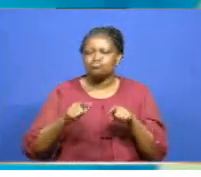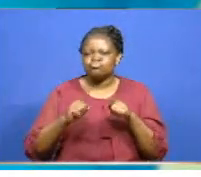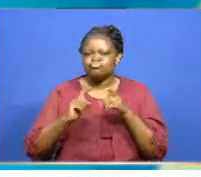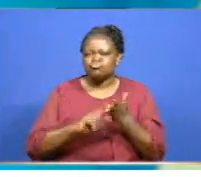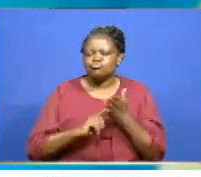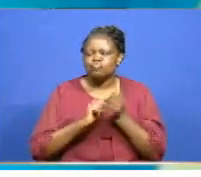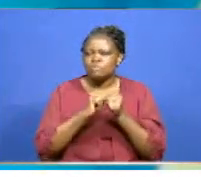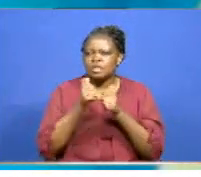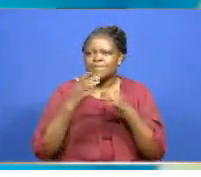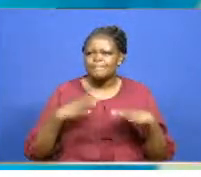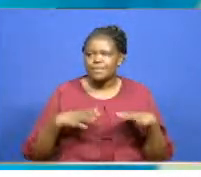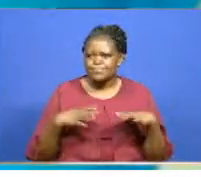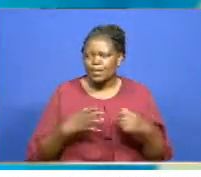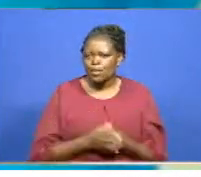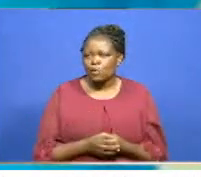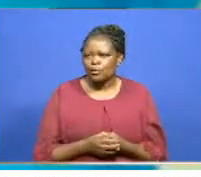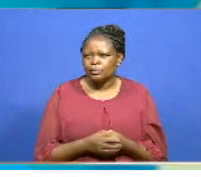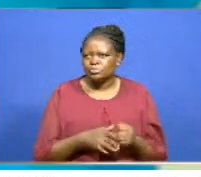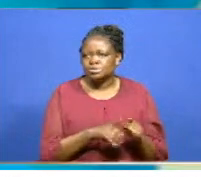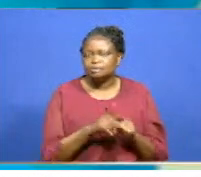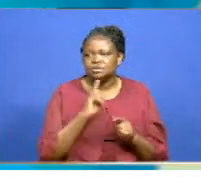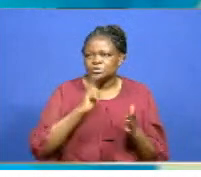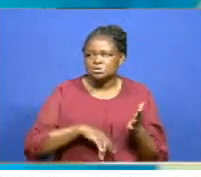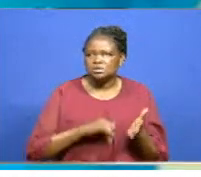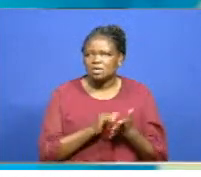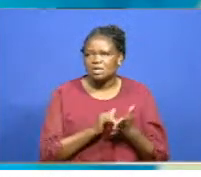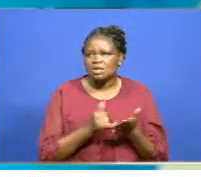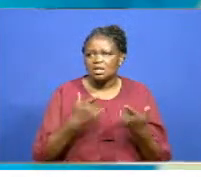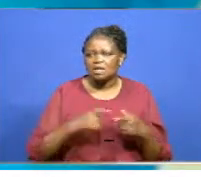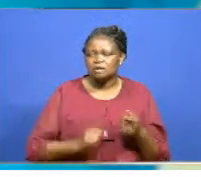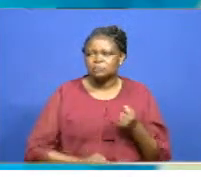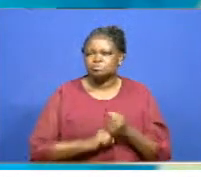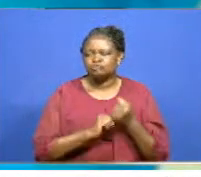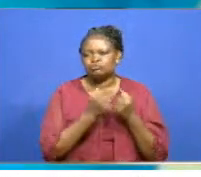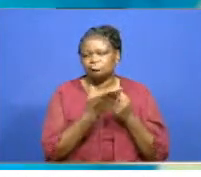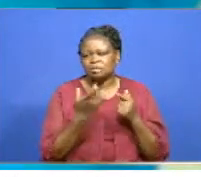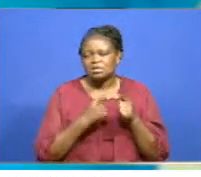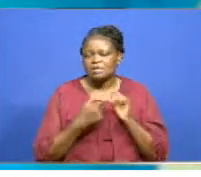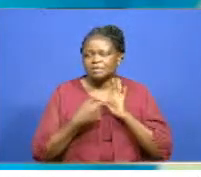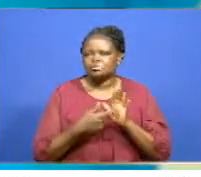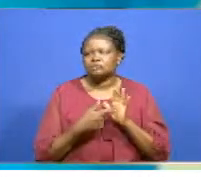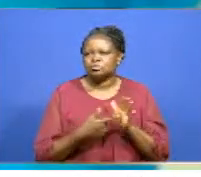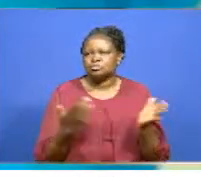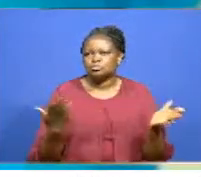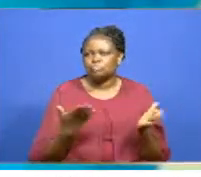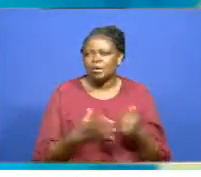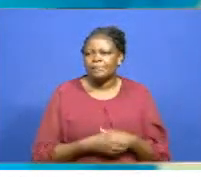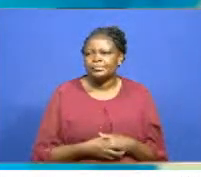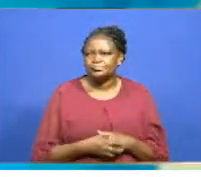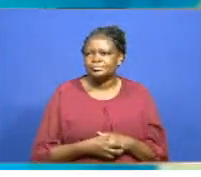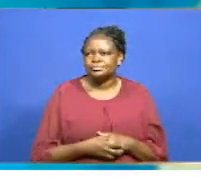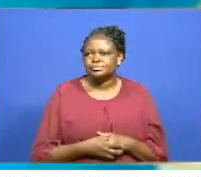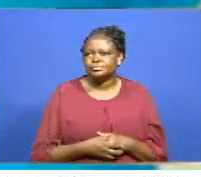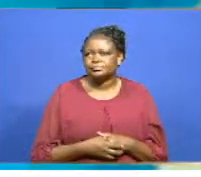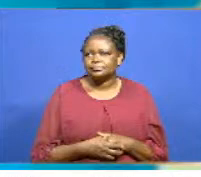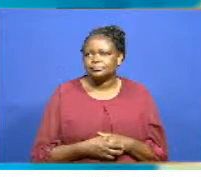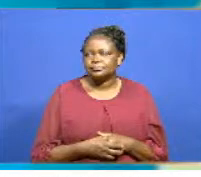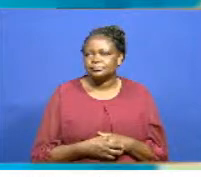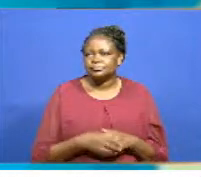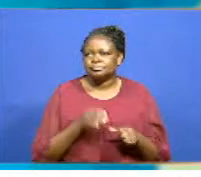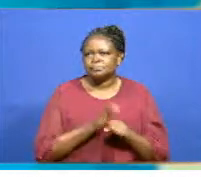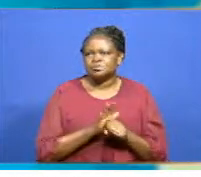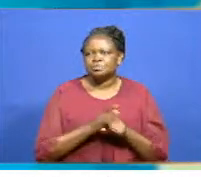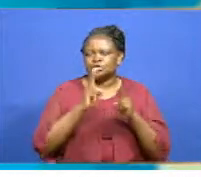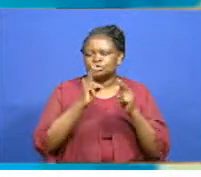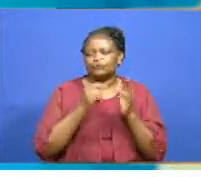wengine akalegeza msimamo wake akasema wacha tumuunge mkono huyu, na hii imedhihirika katika kwa masuala mengi.